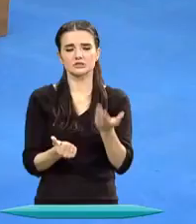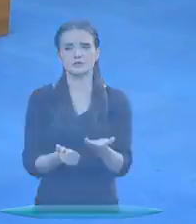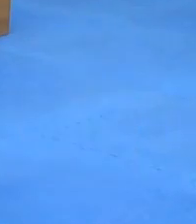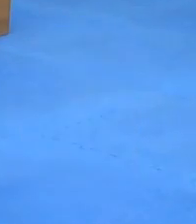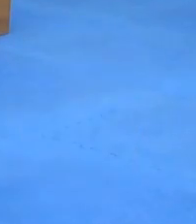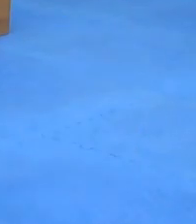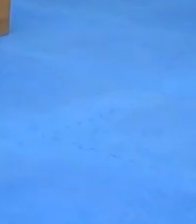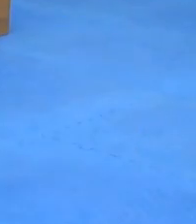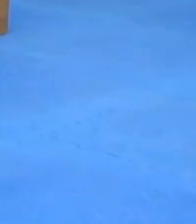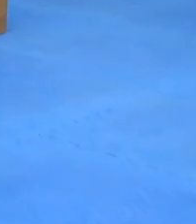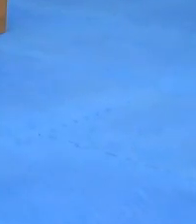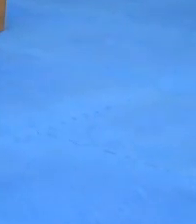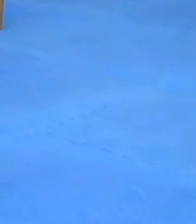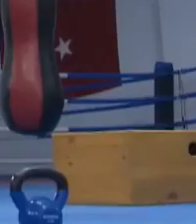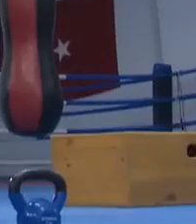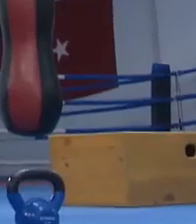yaptık.